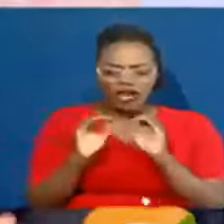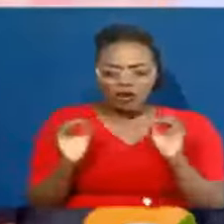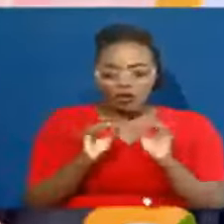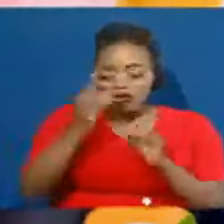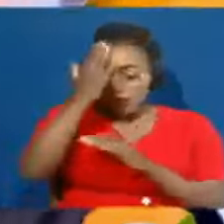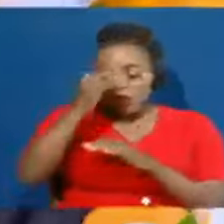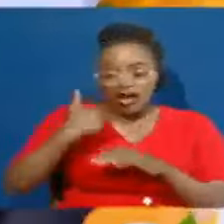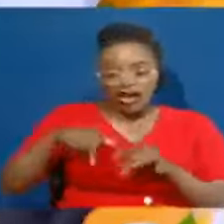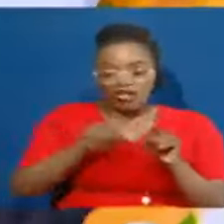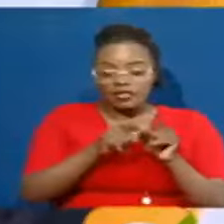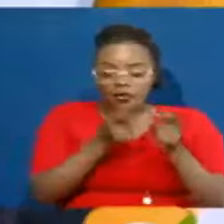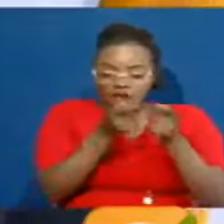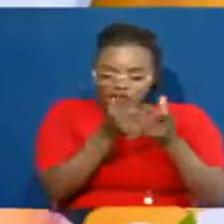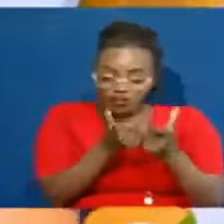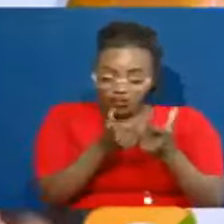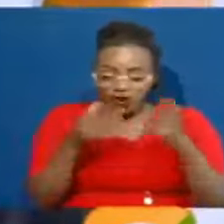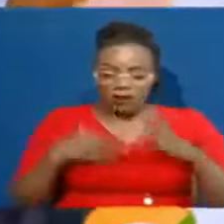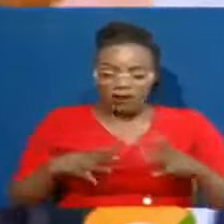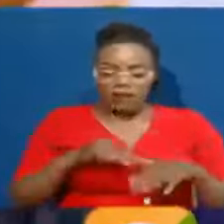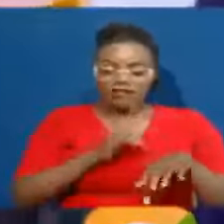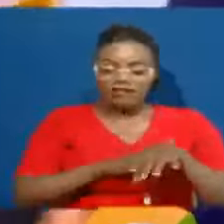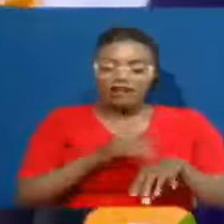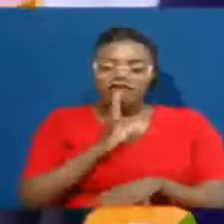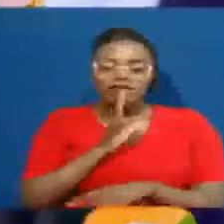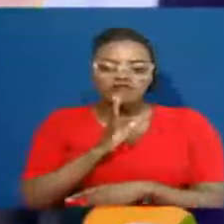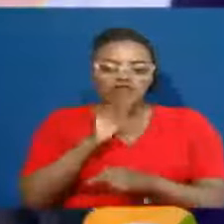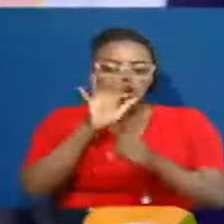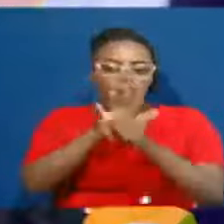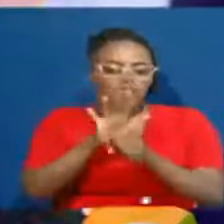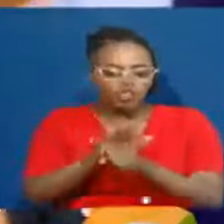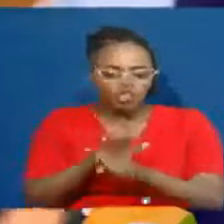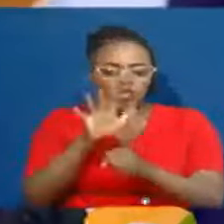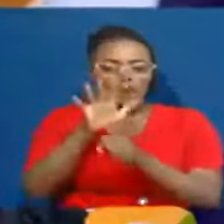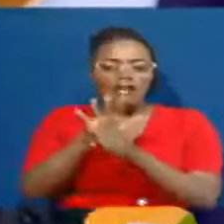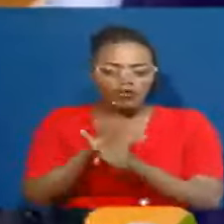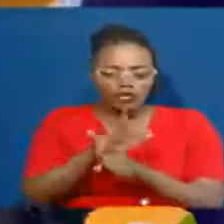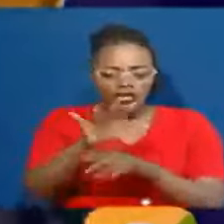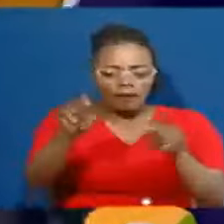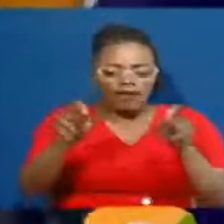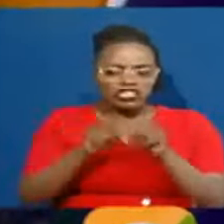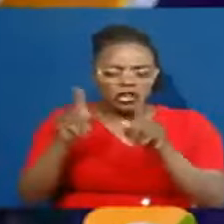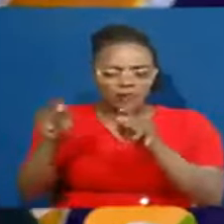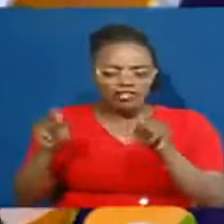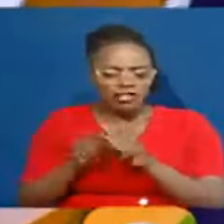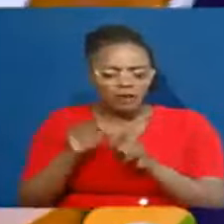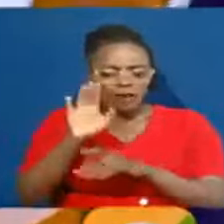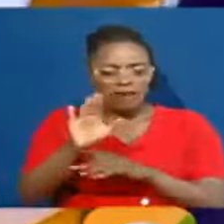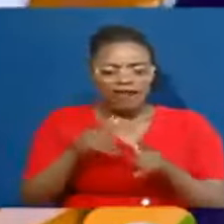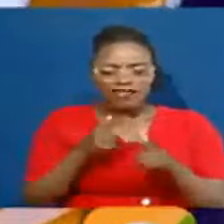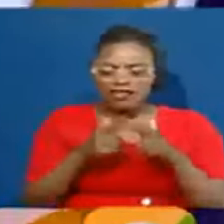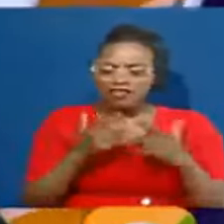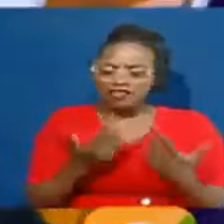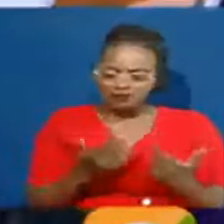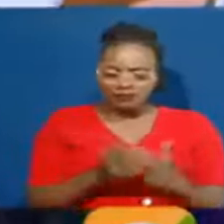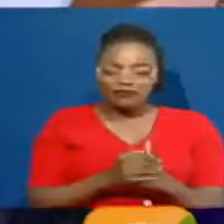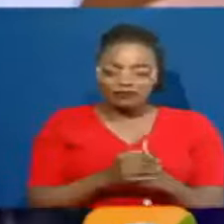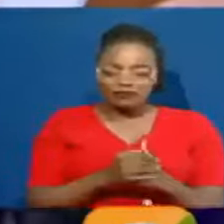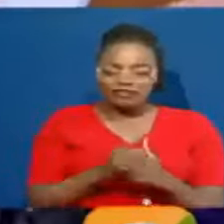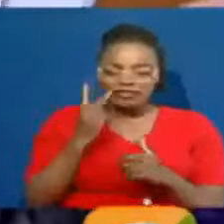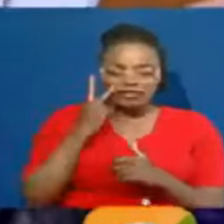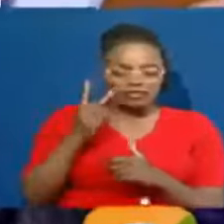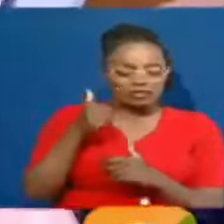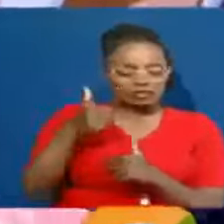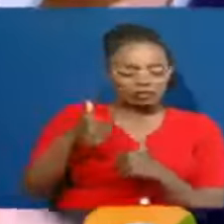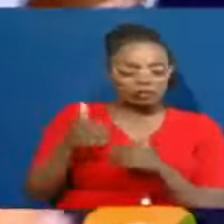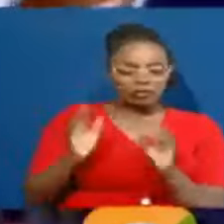Sasa vile sisi ni kidogo, kila kizungumza ni walio wengi, ni kabila yake, so ikawa haikai